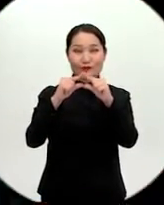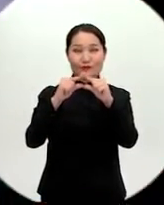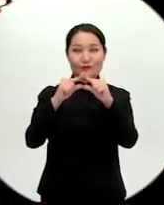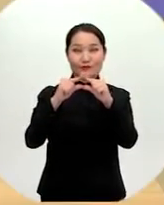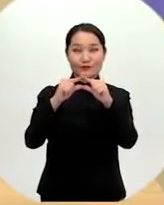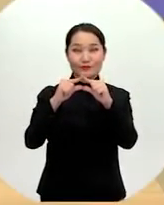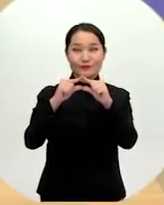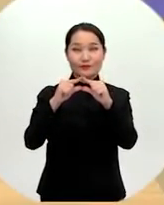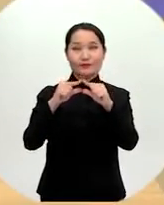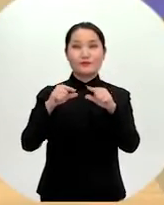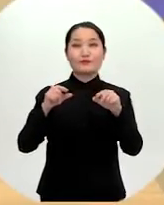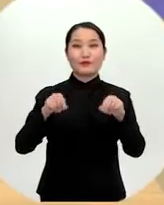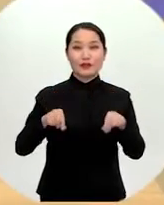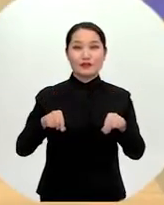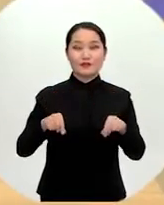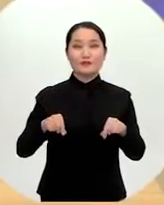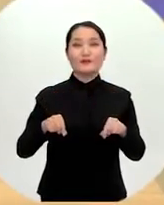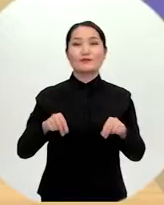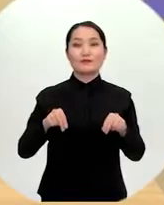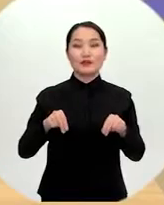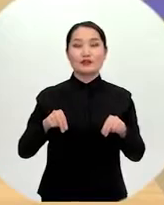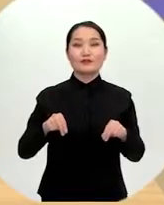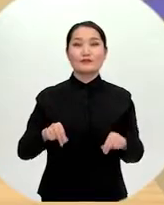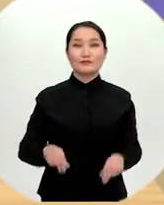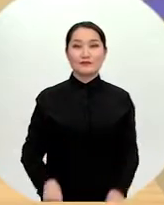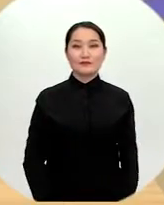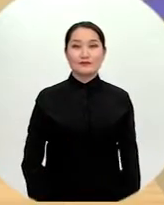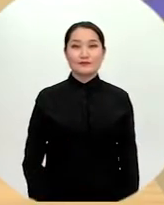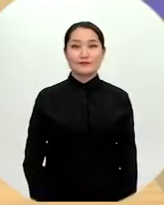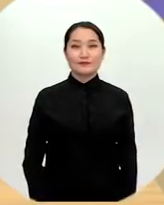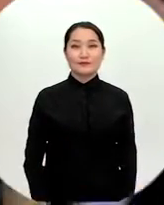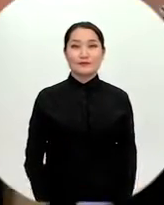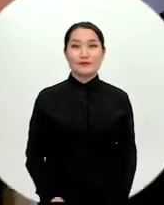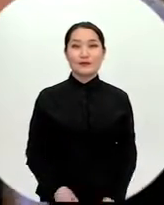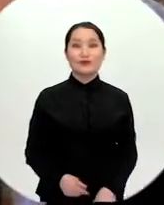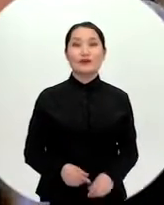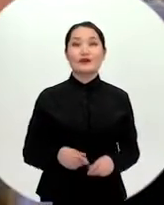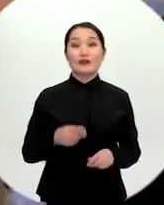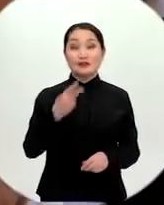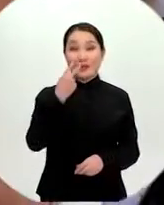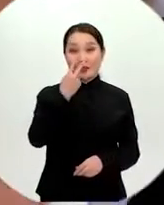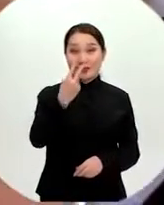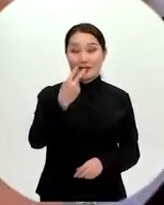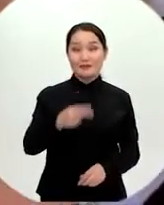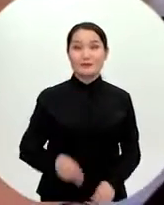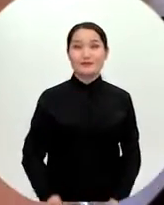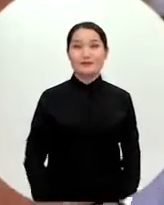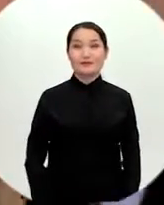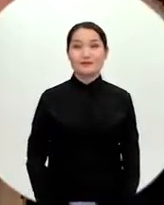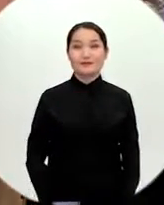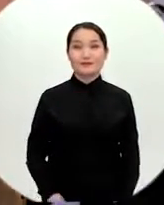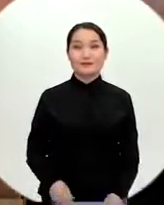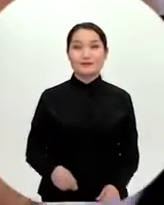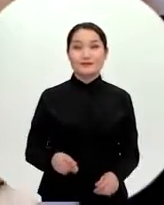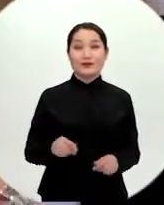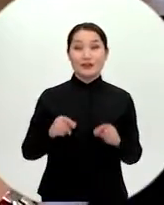ингэ тэнцүүг нугалах хэвээр. За ингэ дэлгэ харахаар ийм хоёр ижил уруулчин болсон байгаа. За эндээс энэ